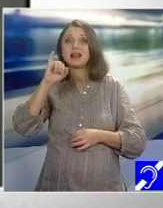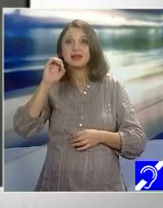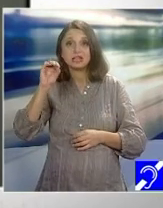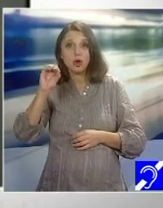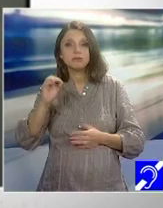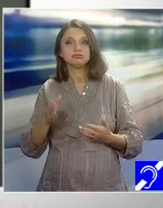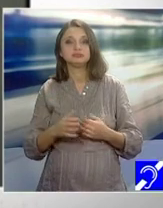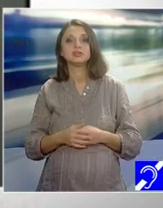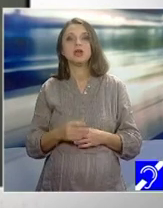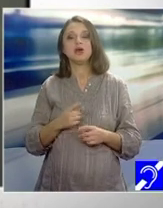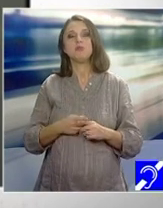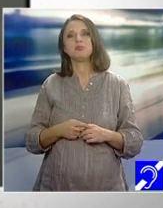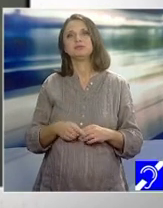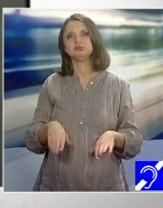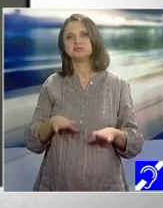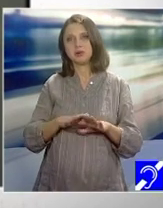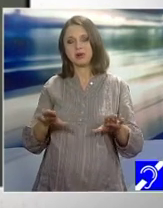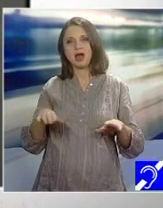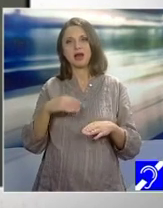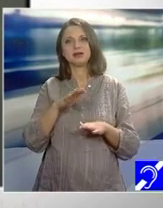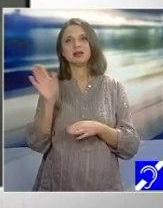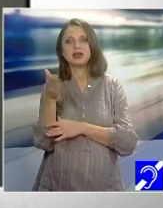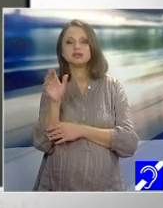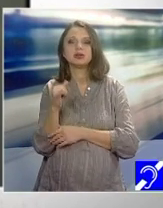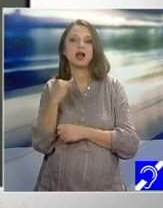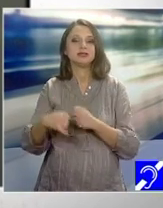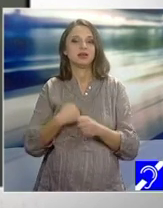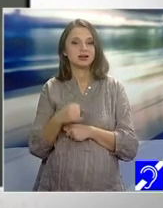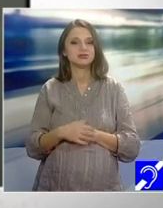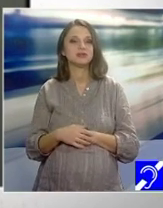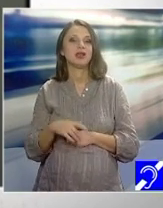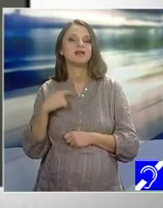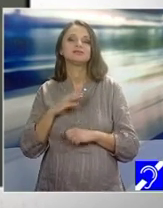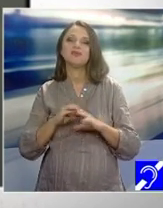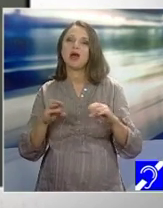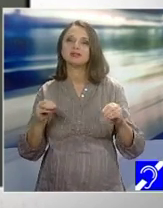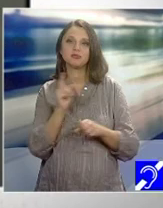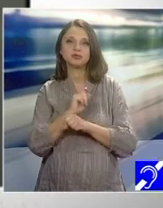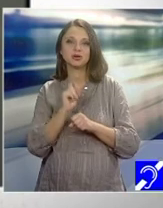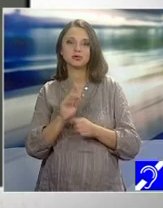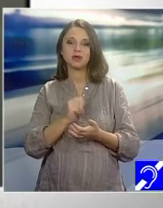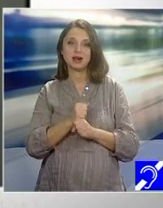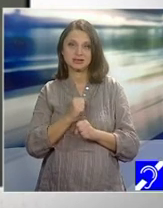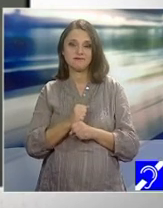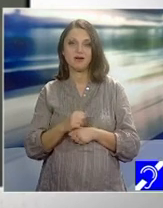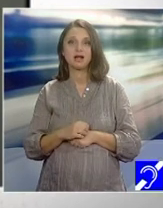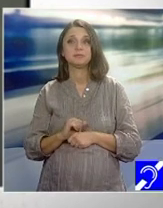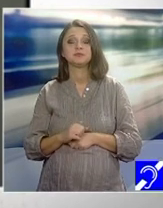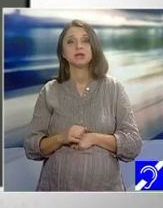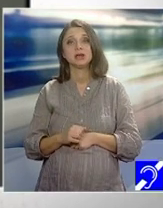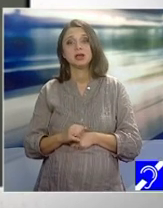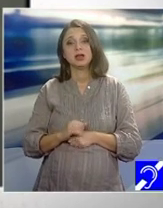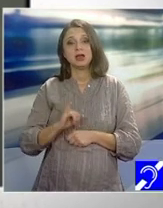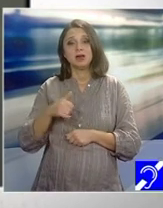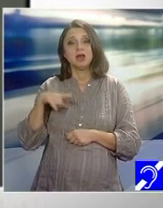nu numai pe plan național, ci active și pe plan internațional. Sunt multe lucruri care se fac și adevărul este că